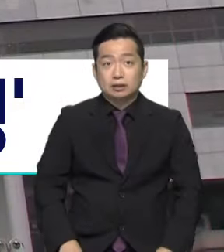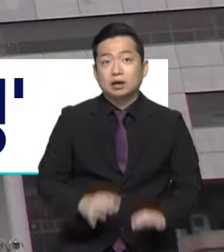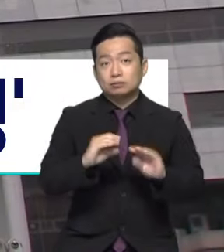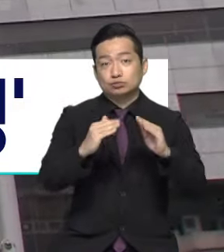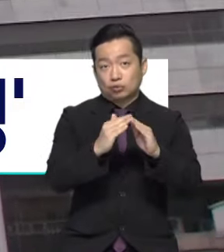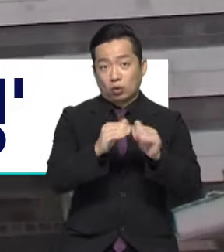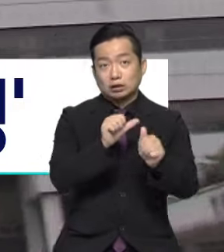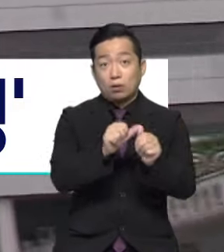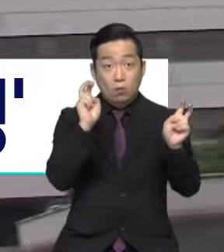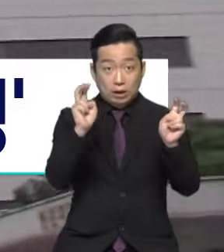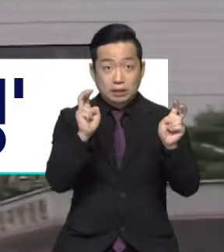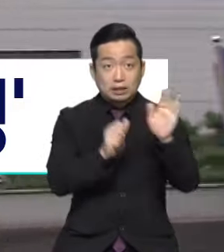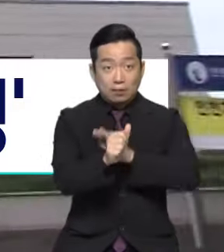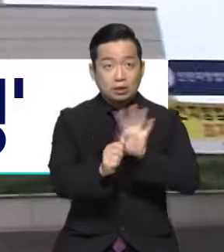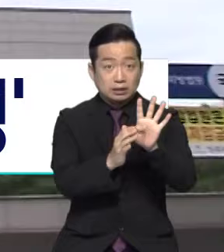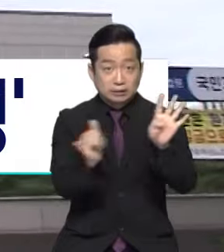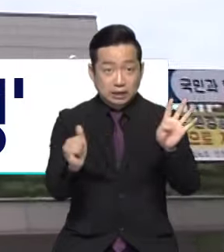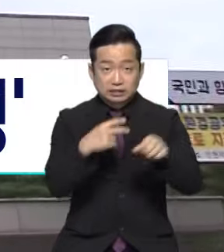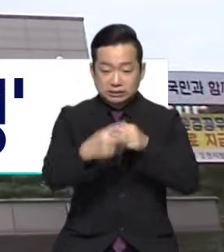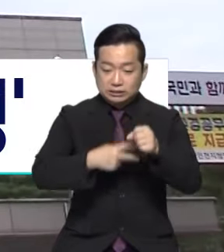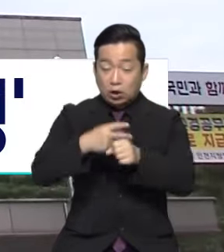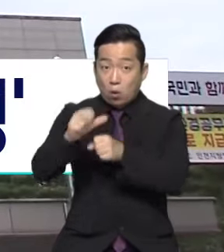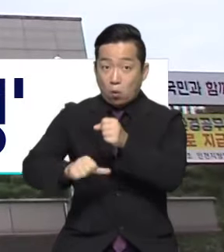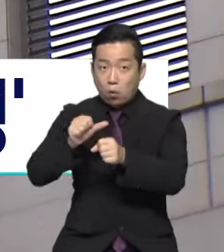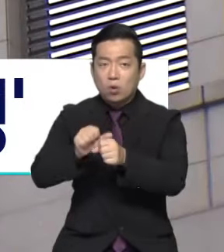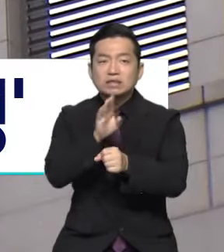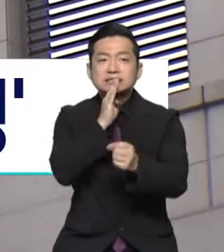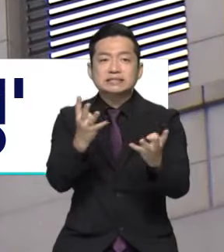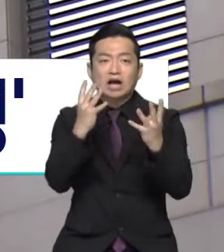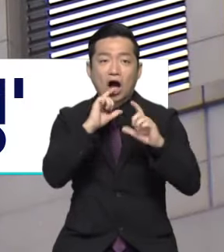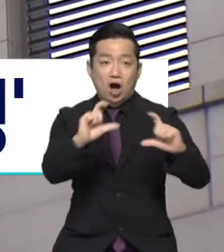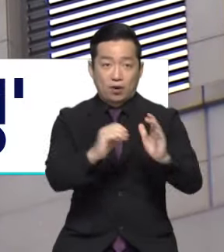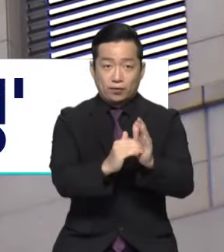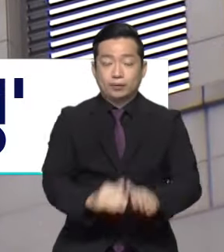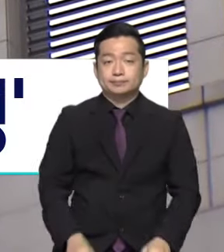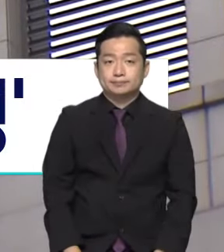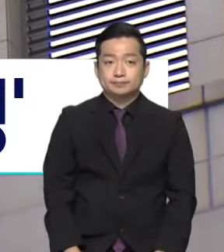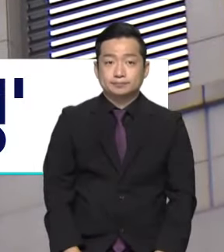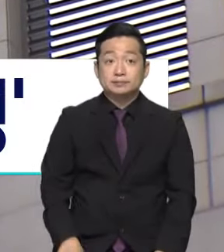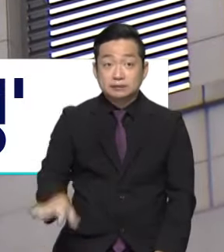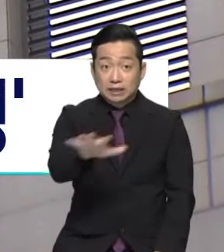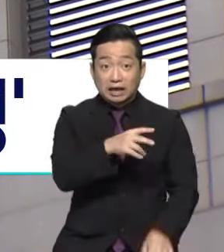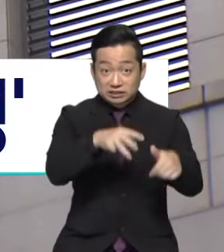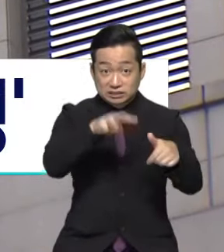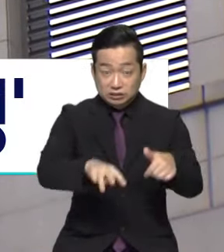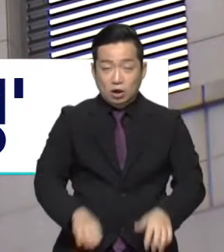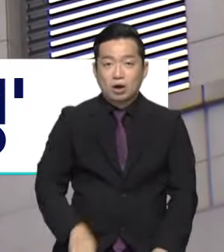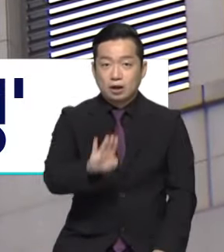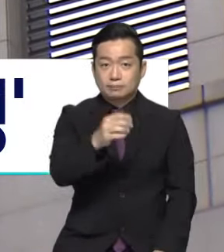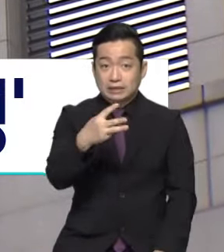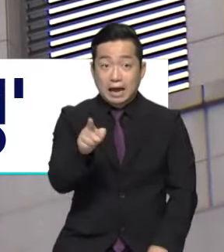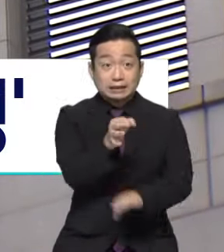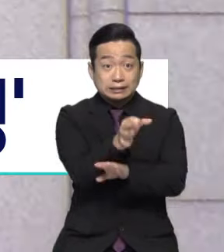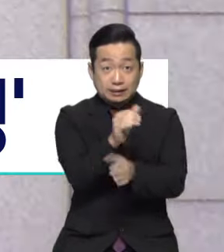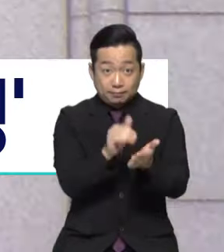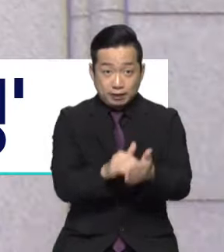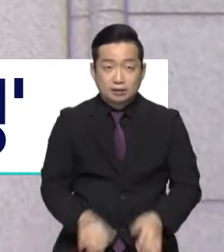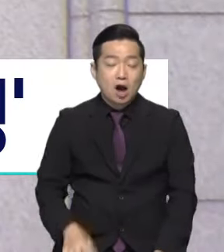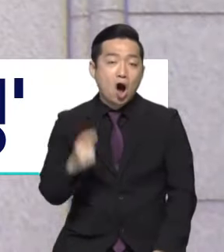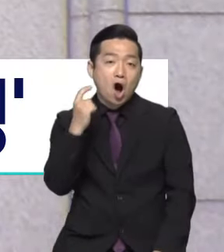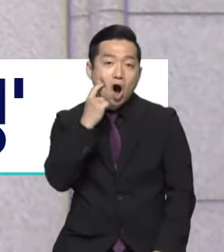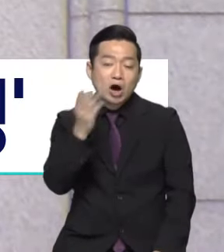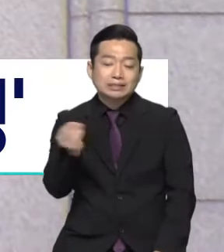일당 네명에게 징역 2년에서 5년의 실령 선고했습니다 이들은 인천지역 빌라드 사들인 뒤 허위